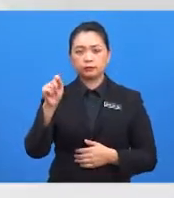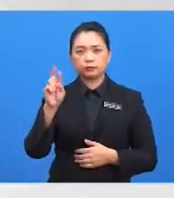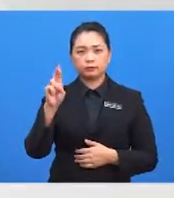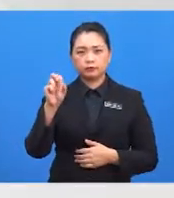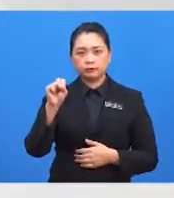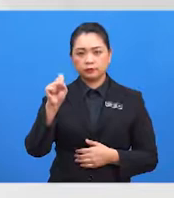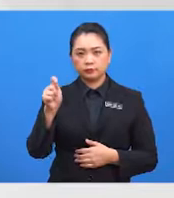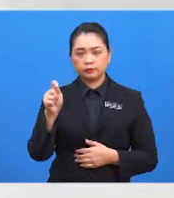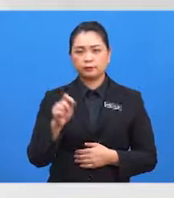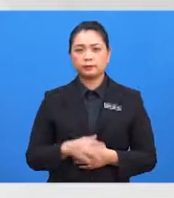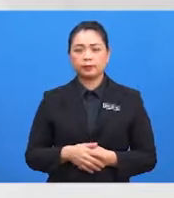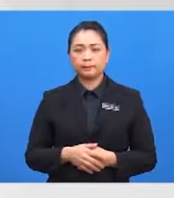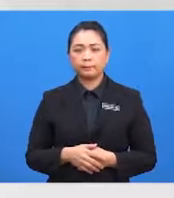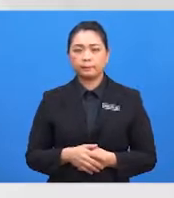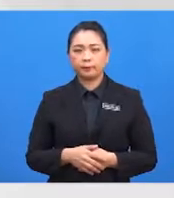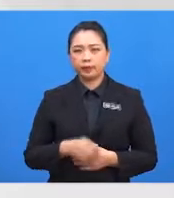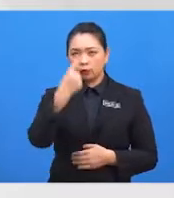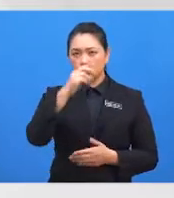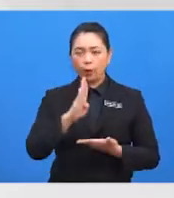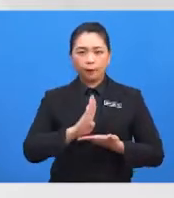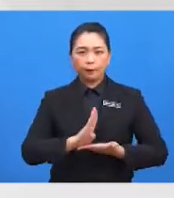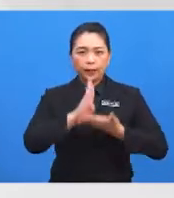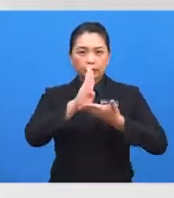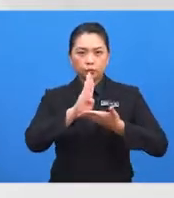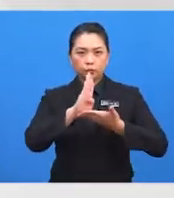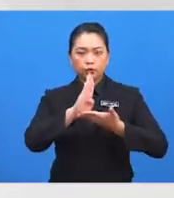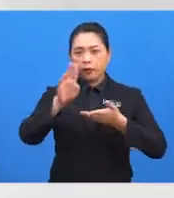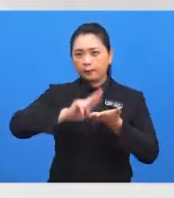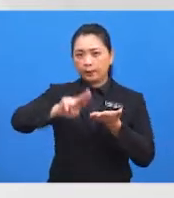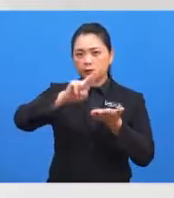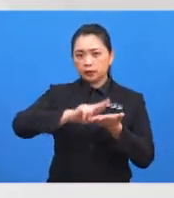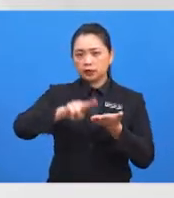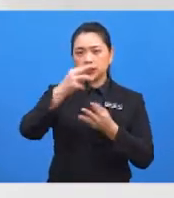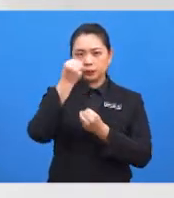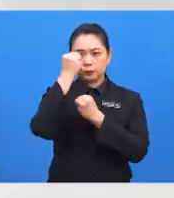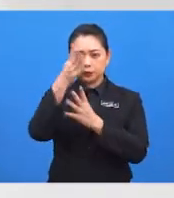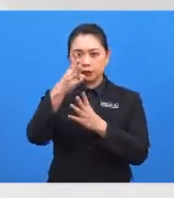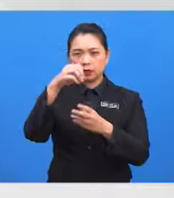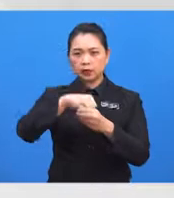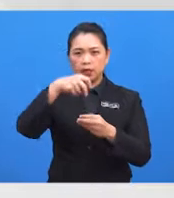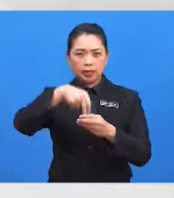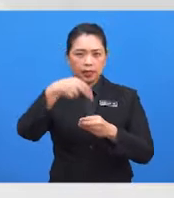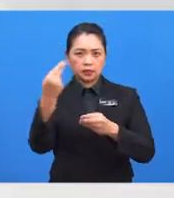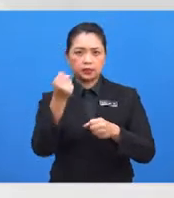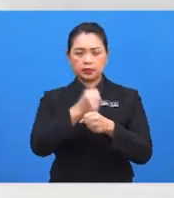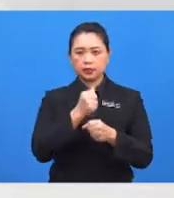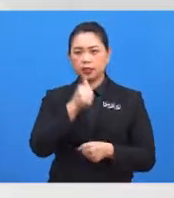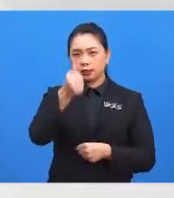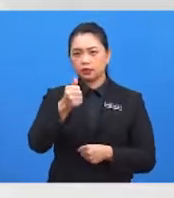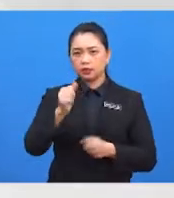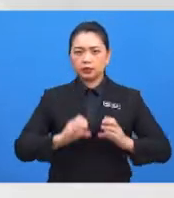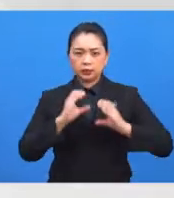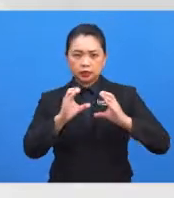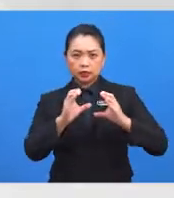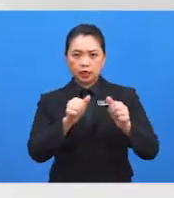teknik komposisi yang akan membantu audiens membaca informasi dalam hasil kerja anda secara